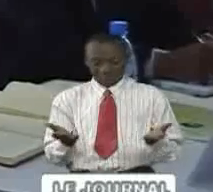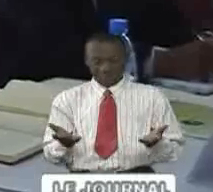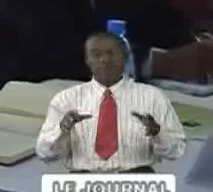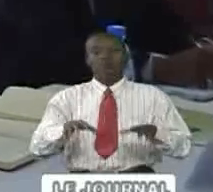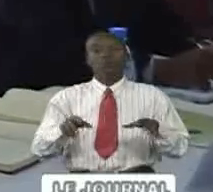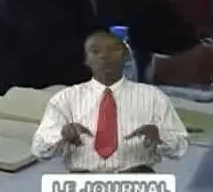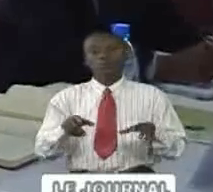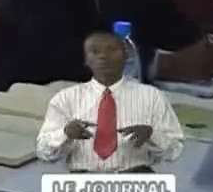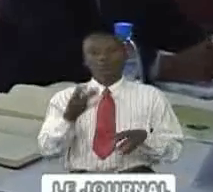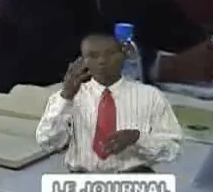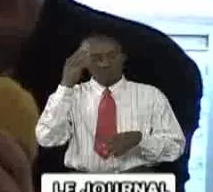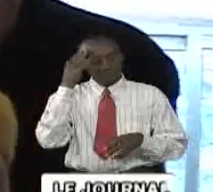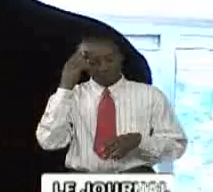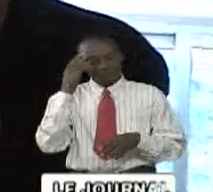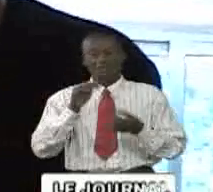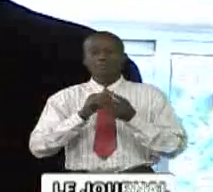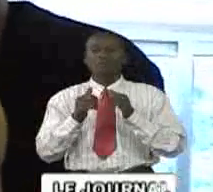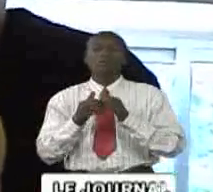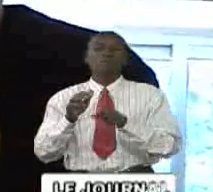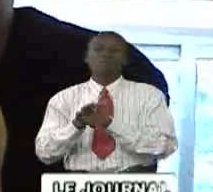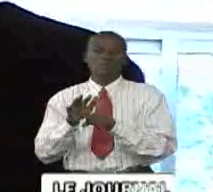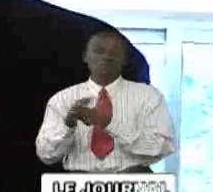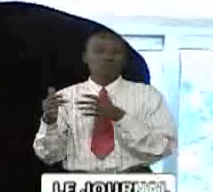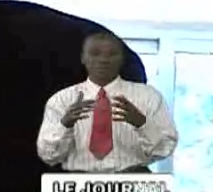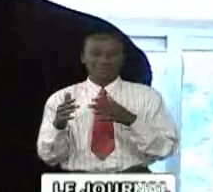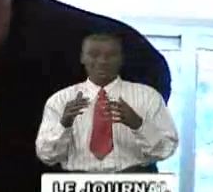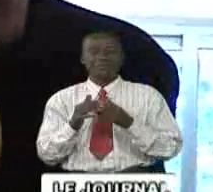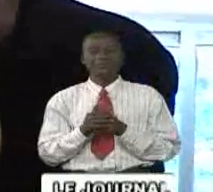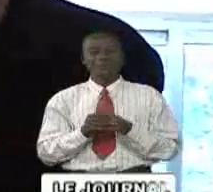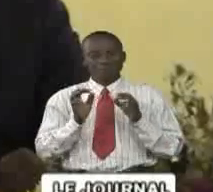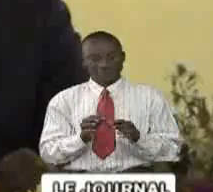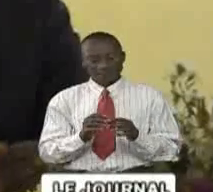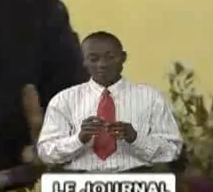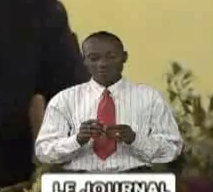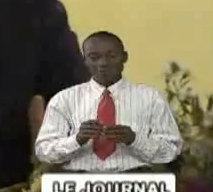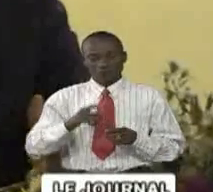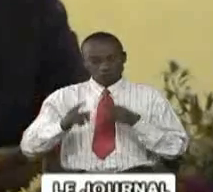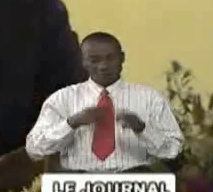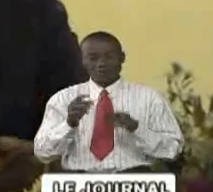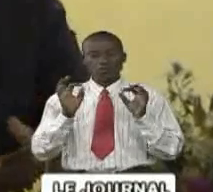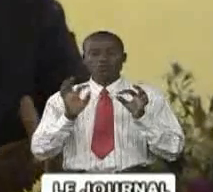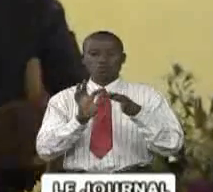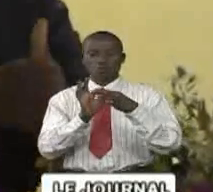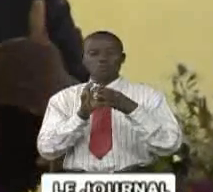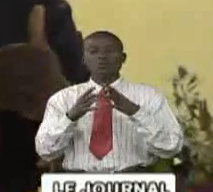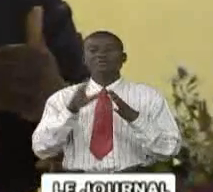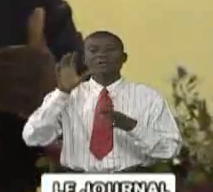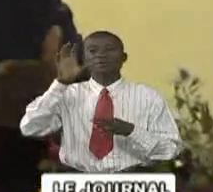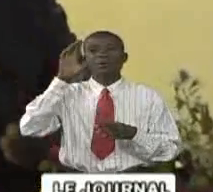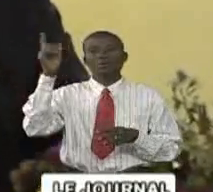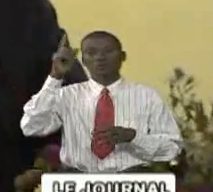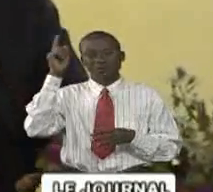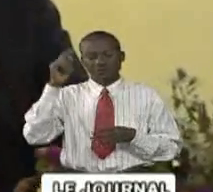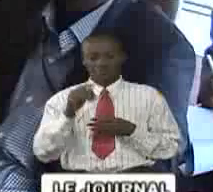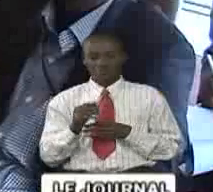après consultation, choisira de passer à une nouvelle forme de coopération avec la Banque mondiale, que Patrice Kitebi, ministre